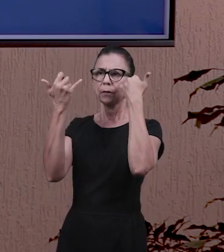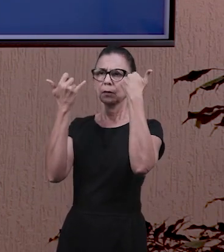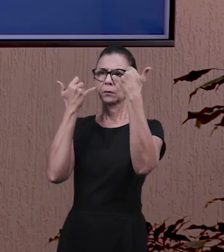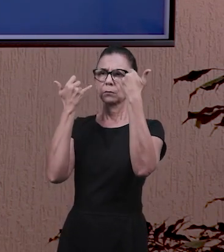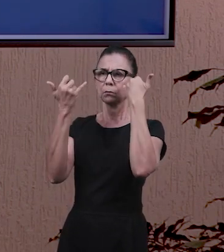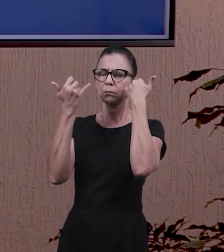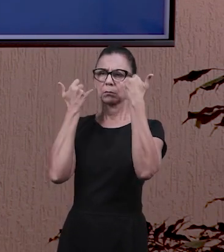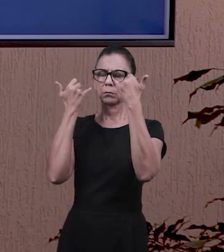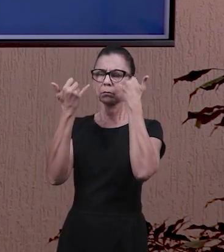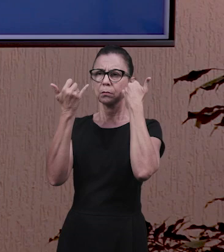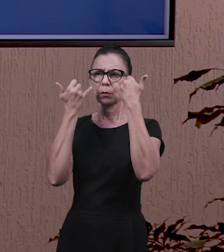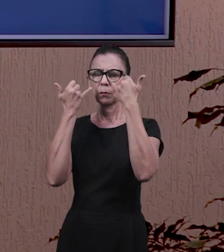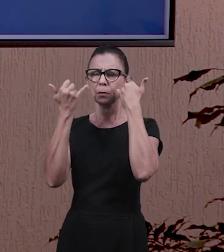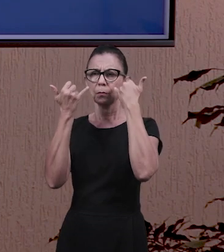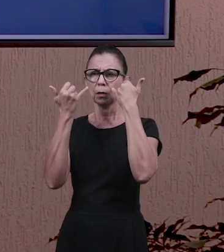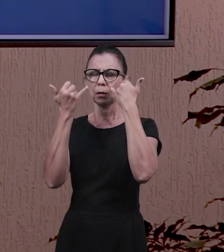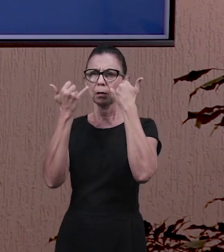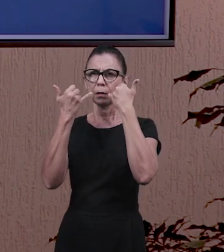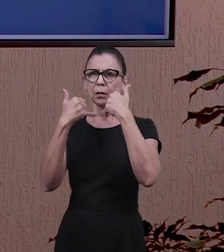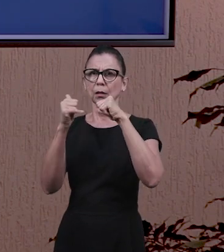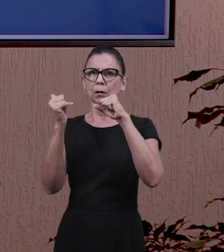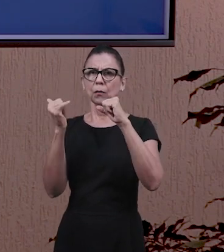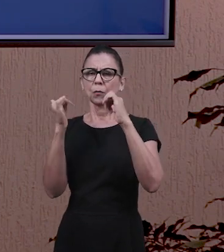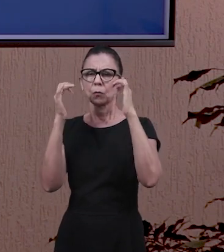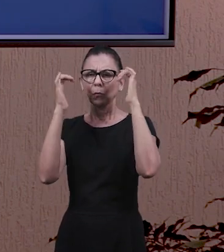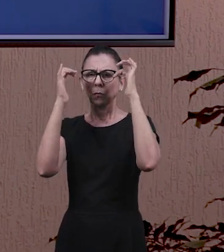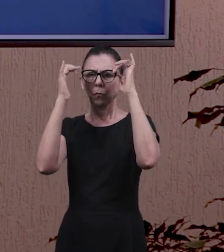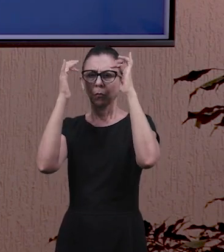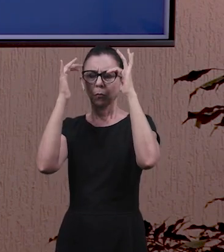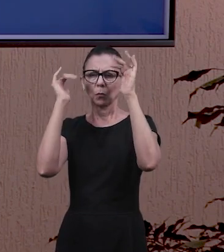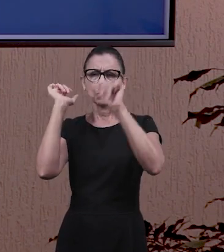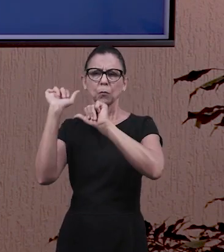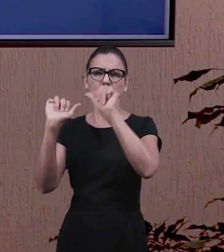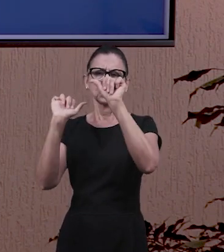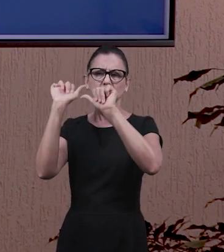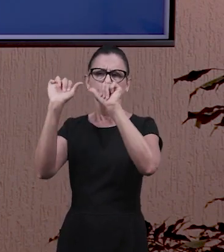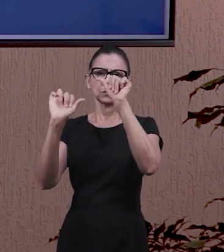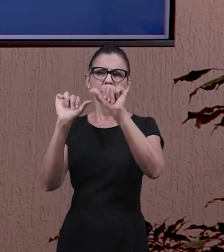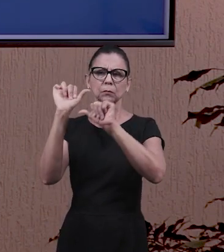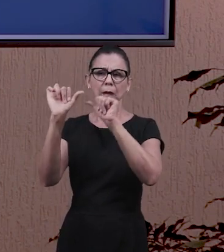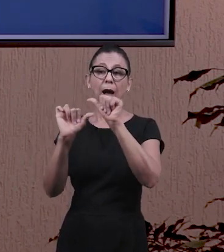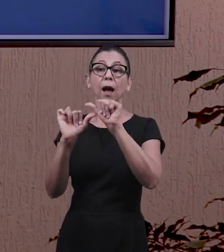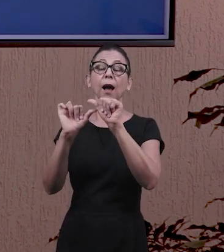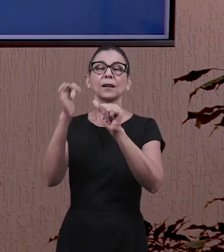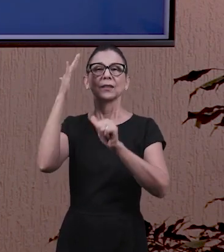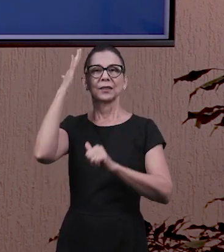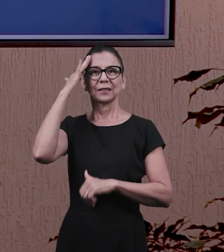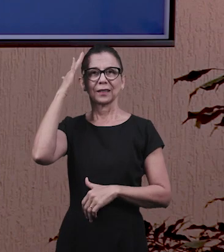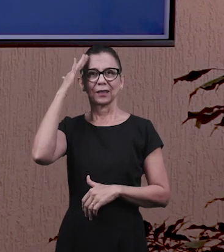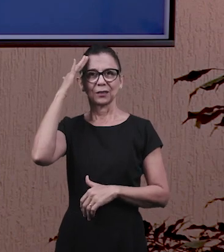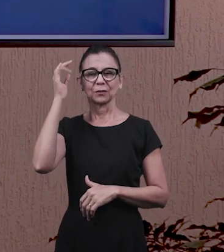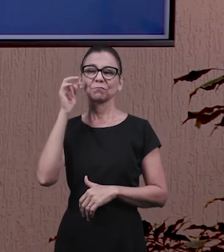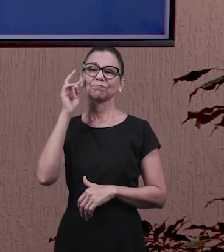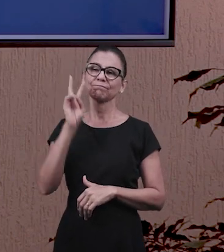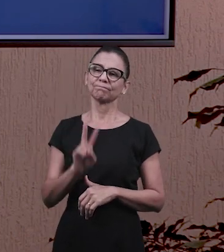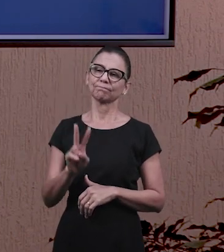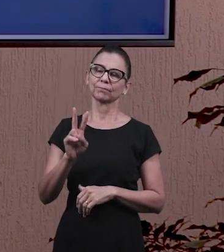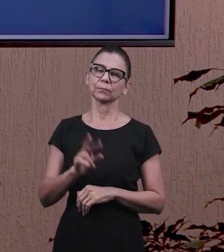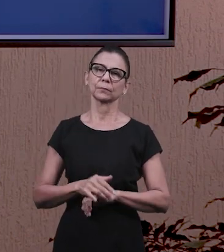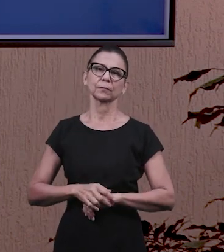visuelle, elle est processée par le cerveau. Et là, oui, je sais ce que j'ai